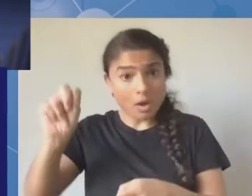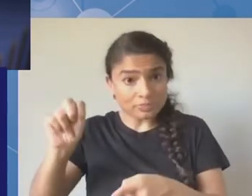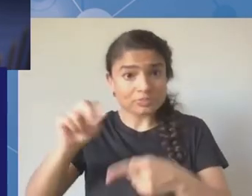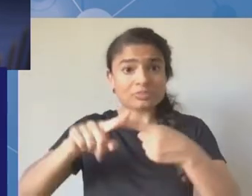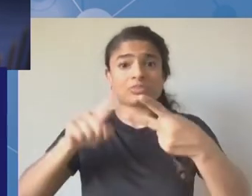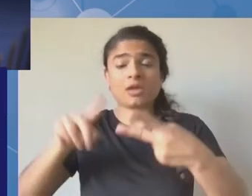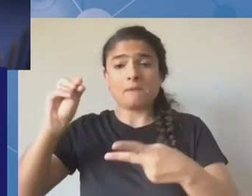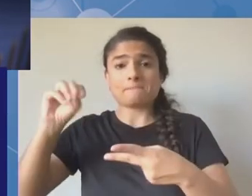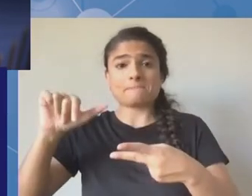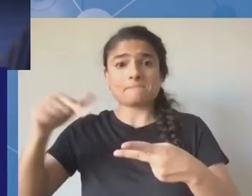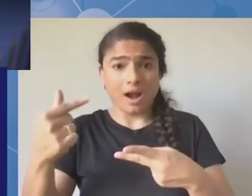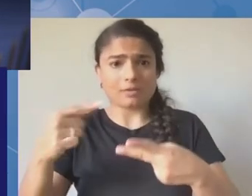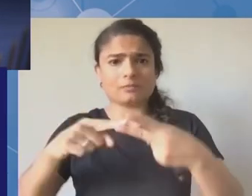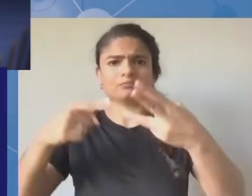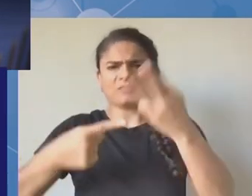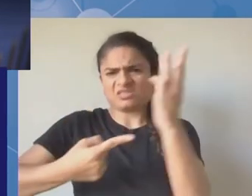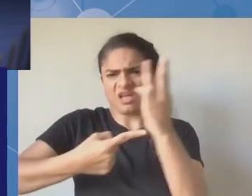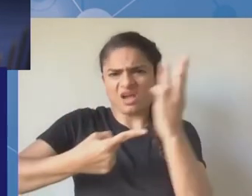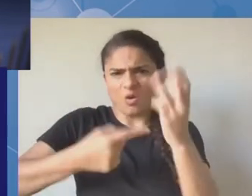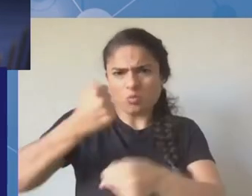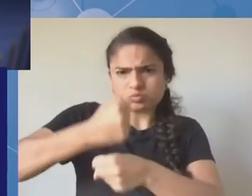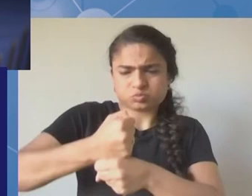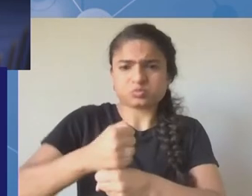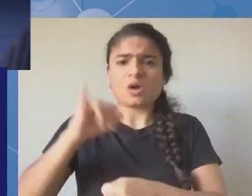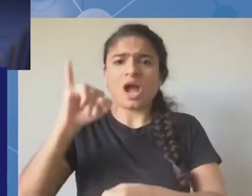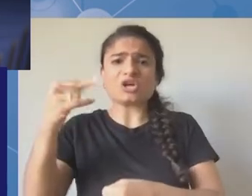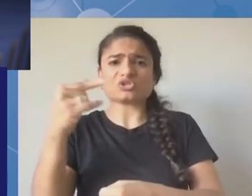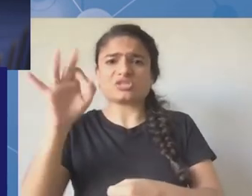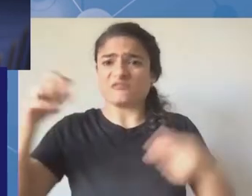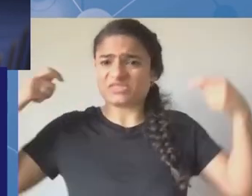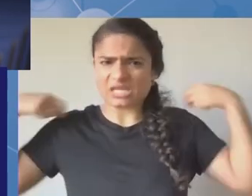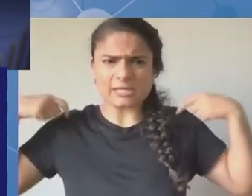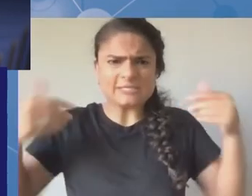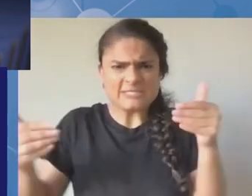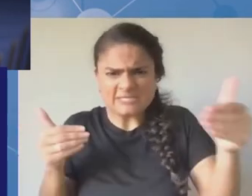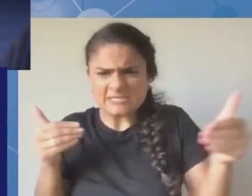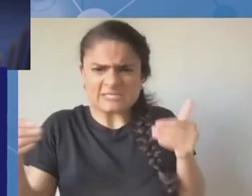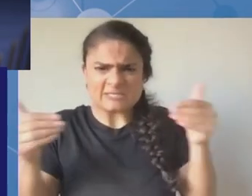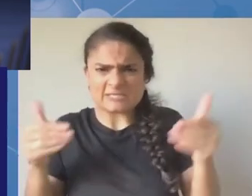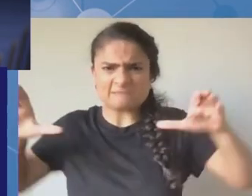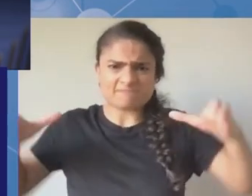أشكر أيضا مجموعة المستشارين المتنوعة ماغ